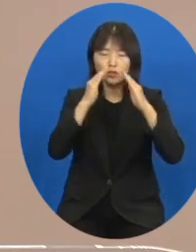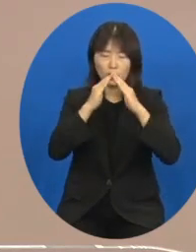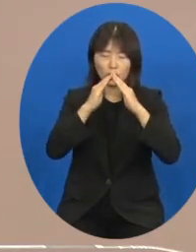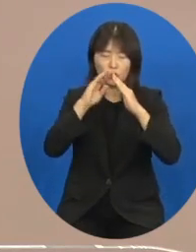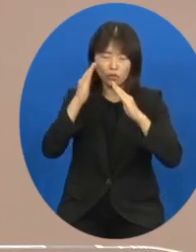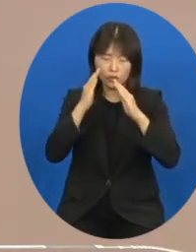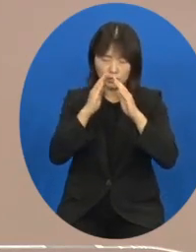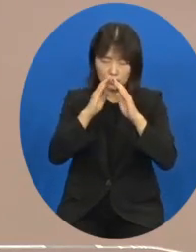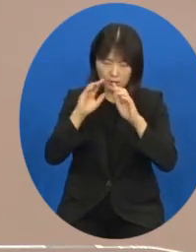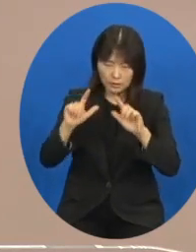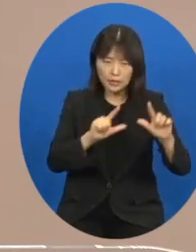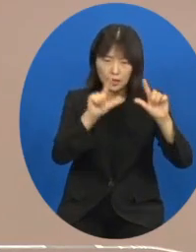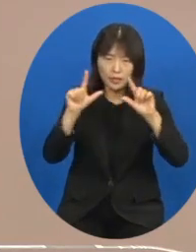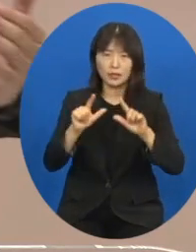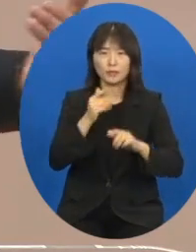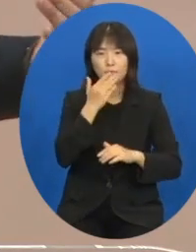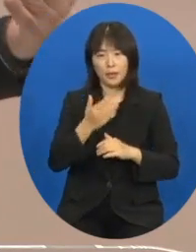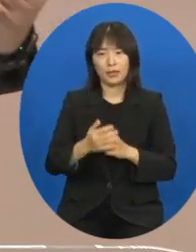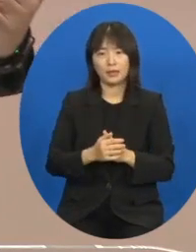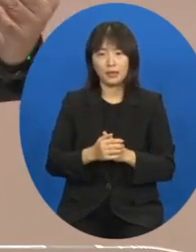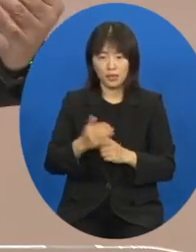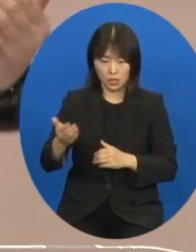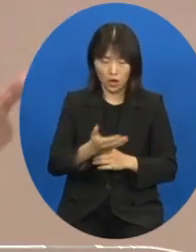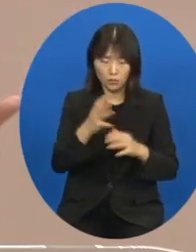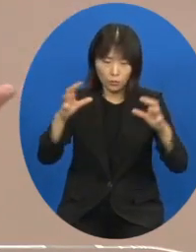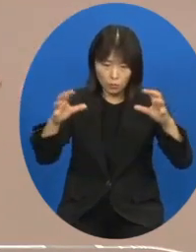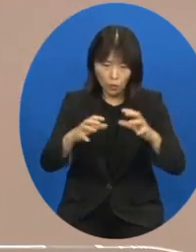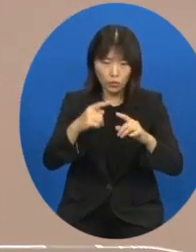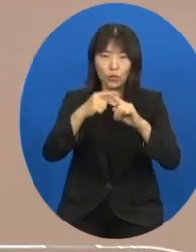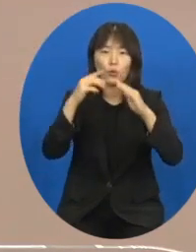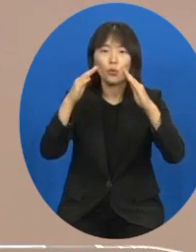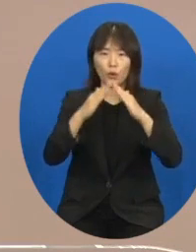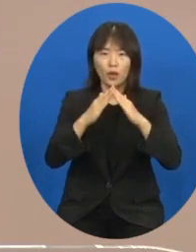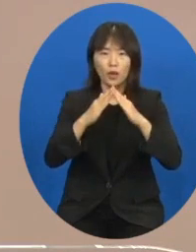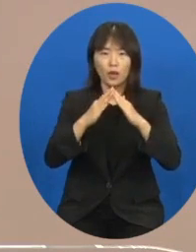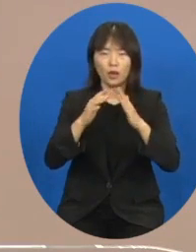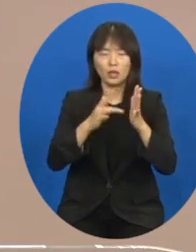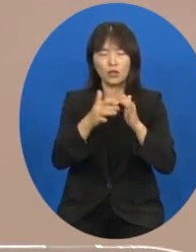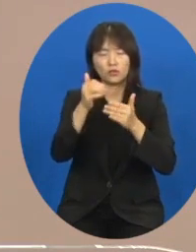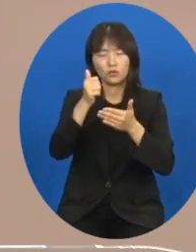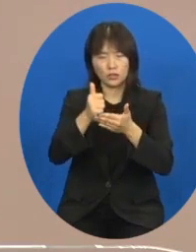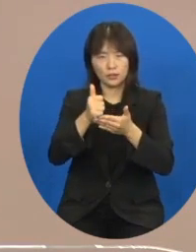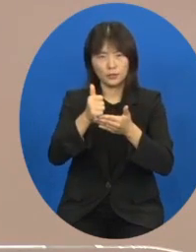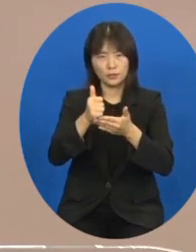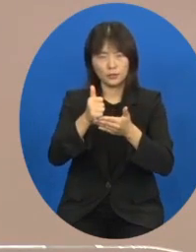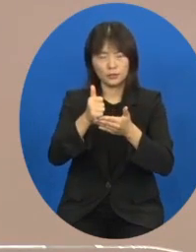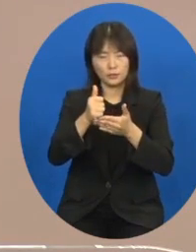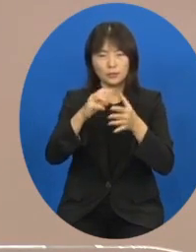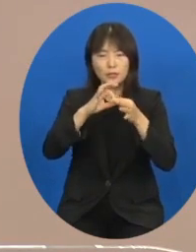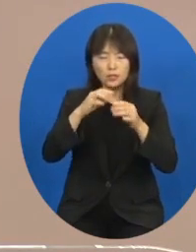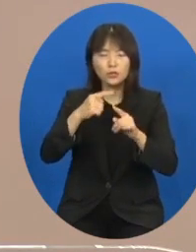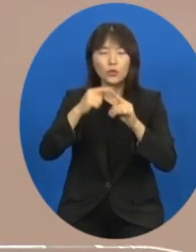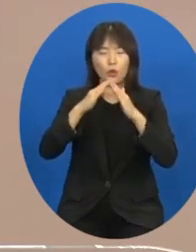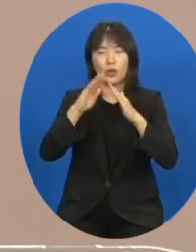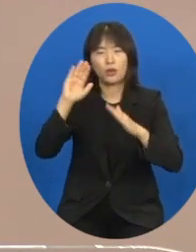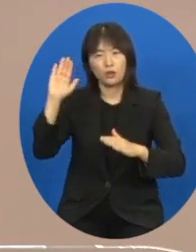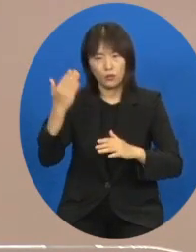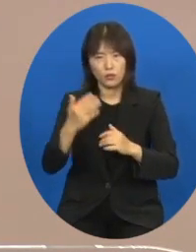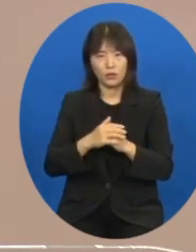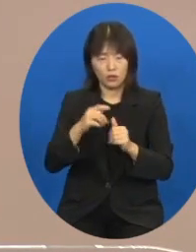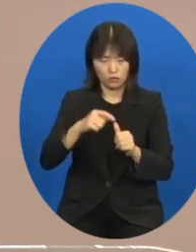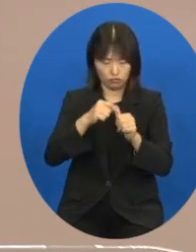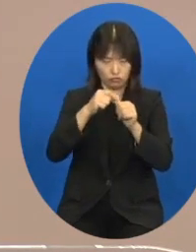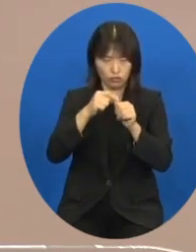삶을 살게 됩니다. 그리고 여러분들이 모인 교회는 예수님의 교회가 돼요.